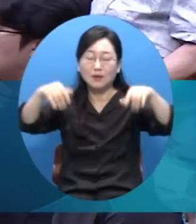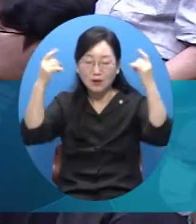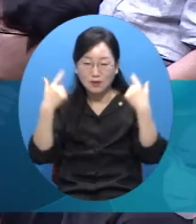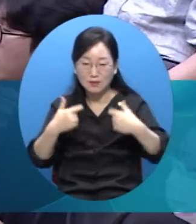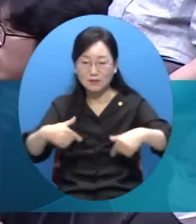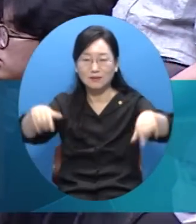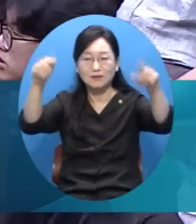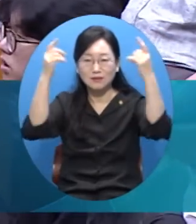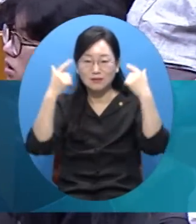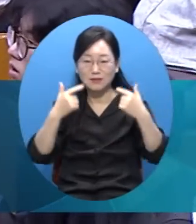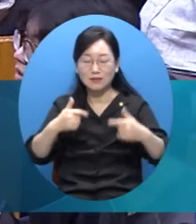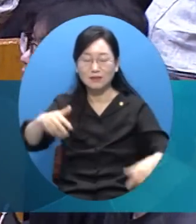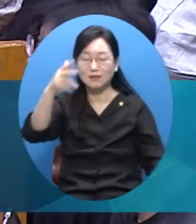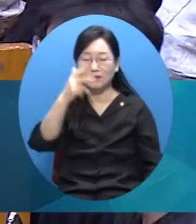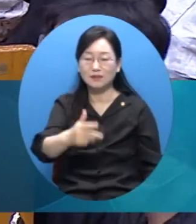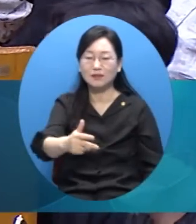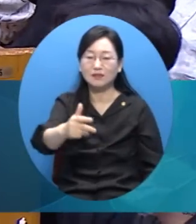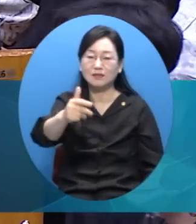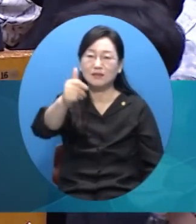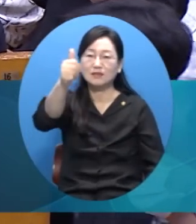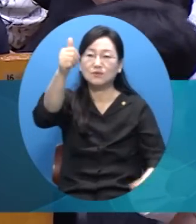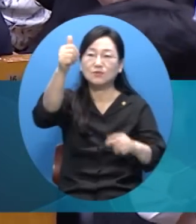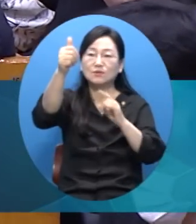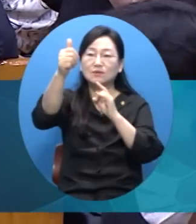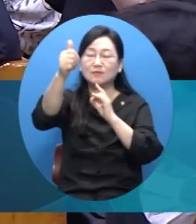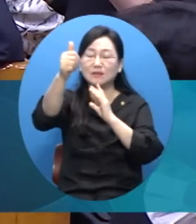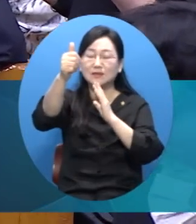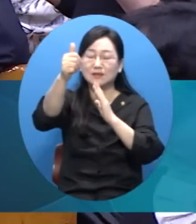이르도록 언제나